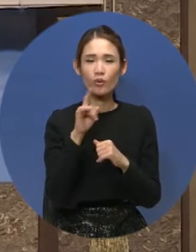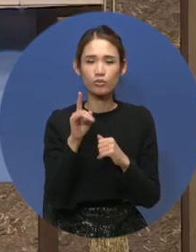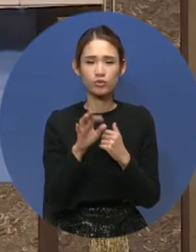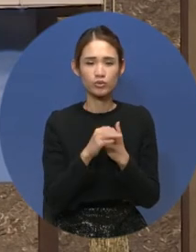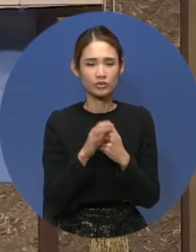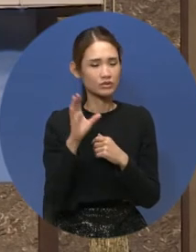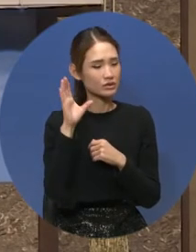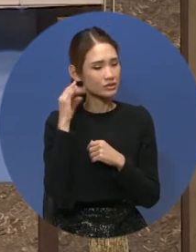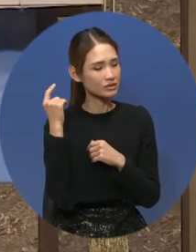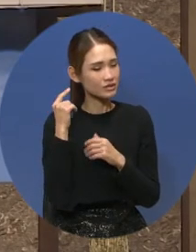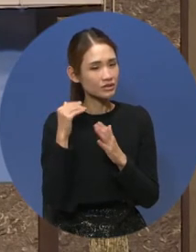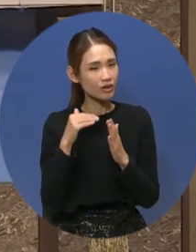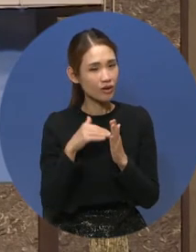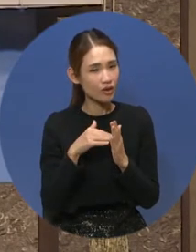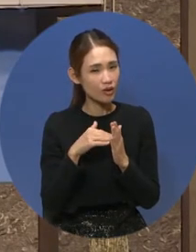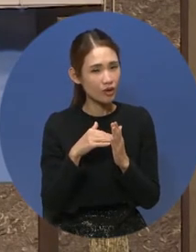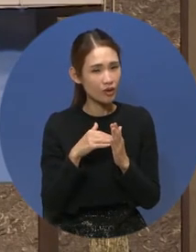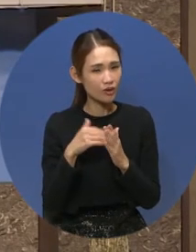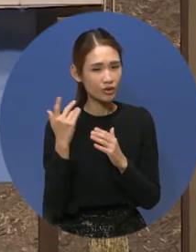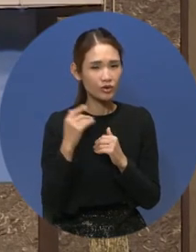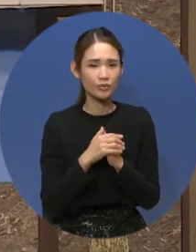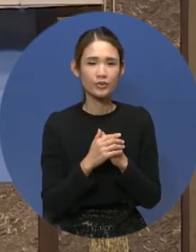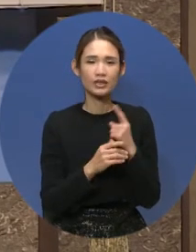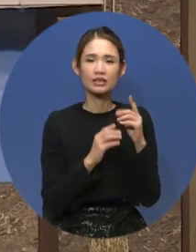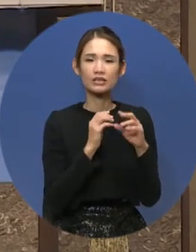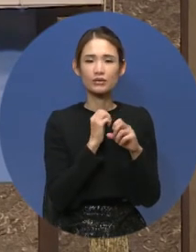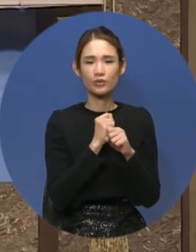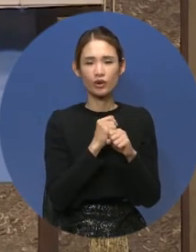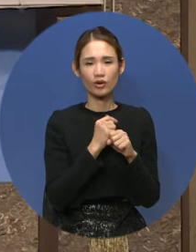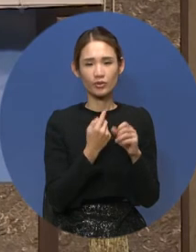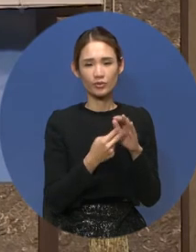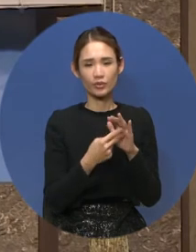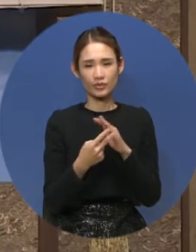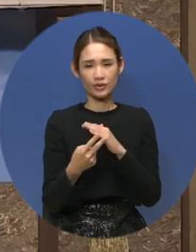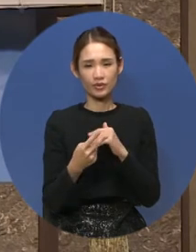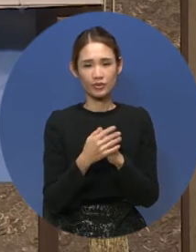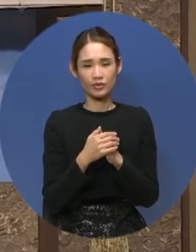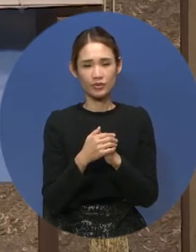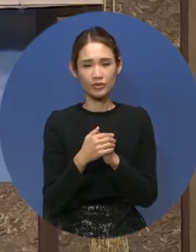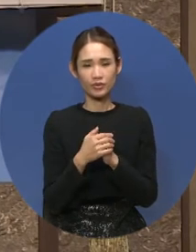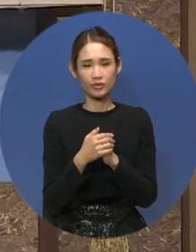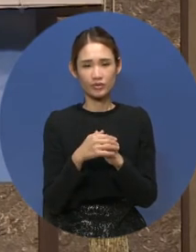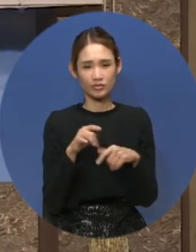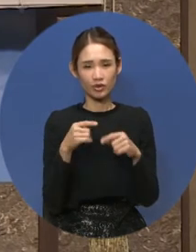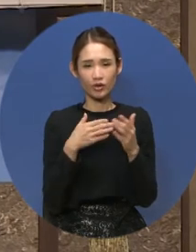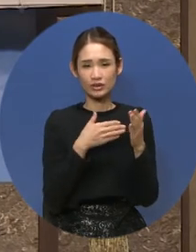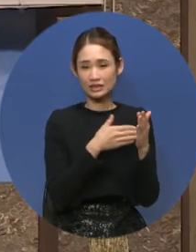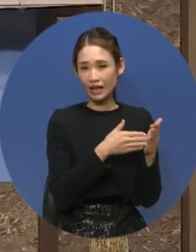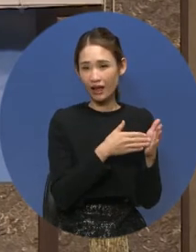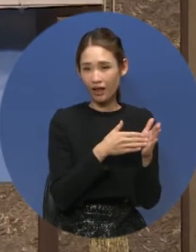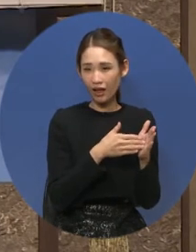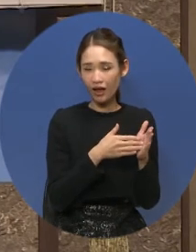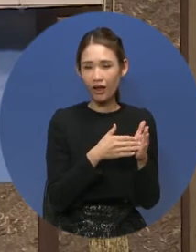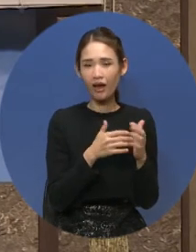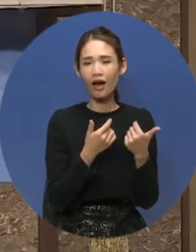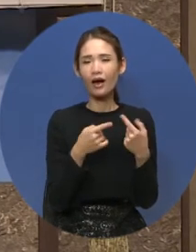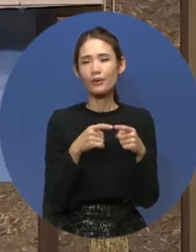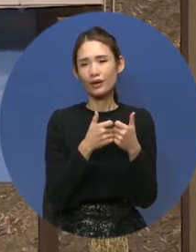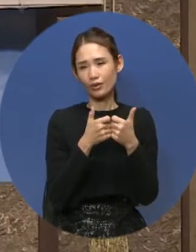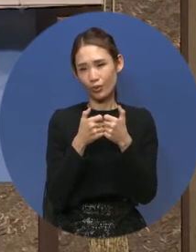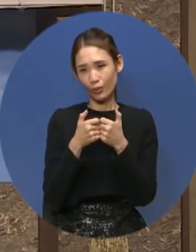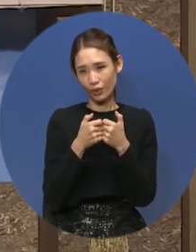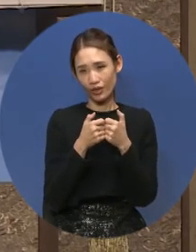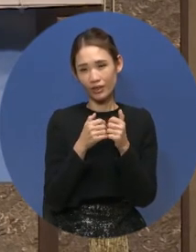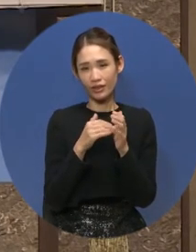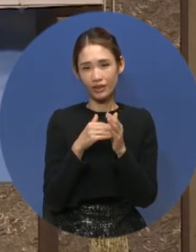들었고요. 영동포 1번가 그리고 미래비전 자문단을 통해서 정책 제안을 하고 그분들하고 논의를 했습니다.